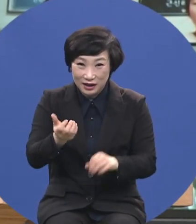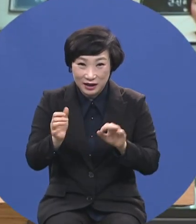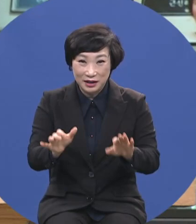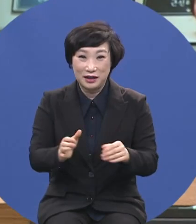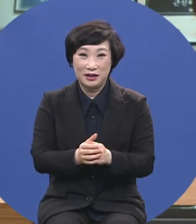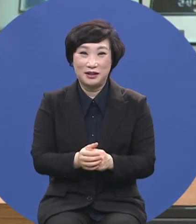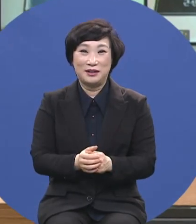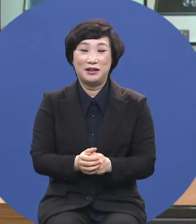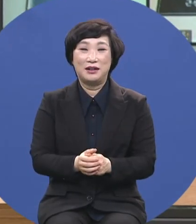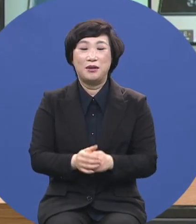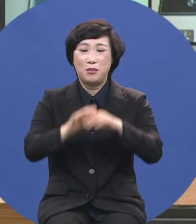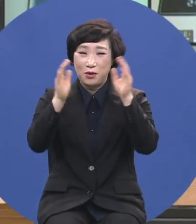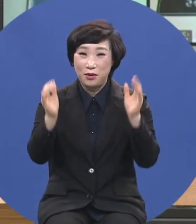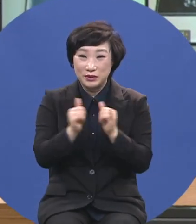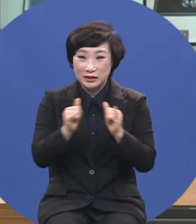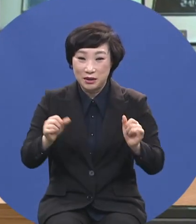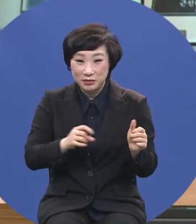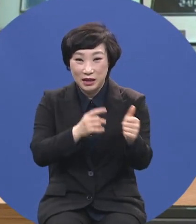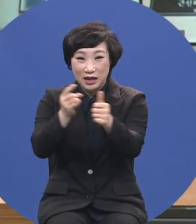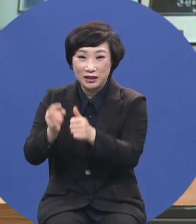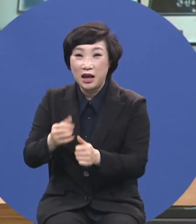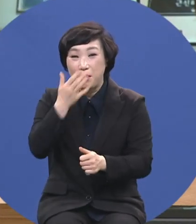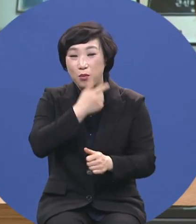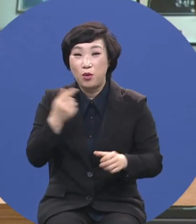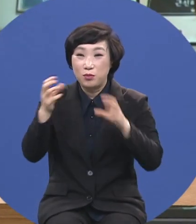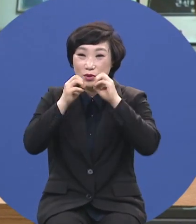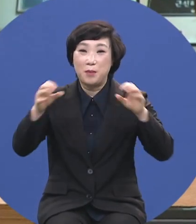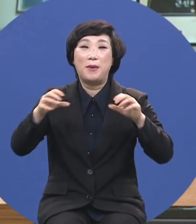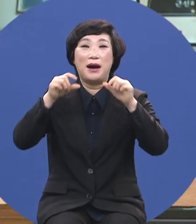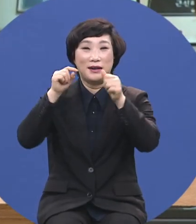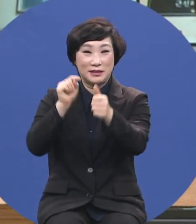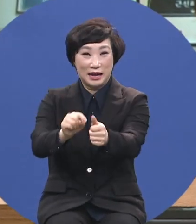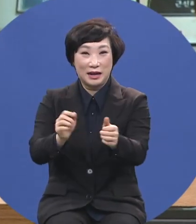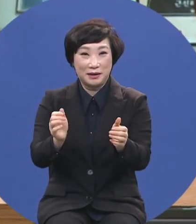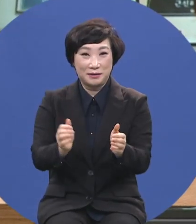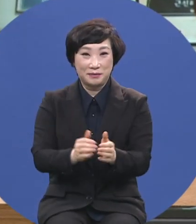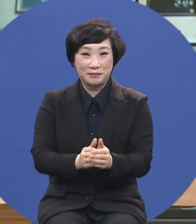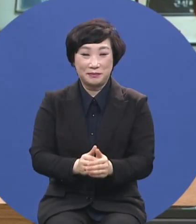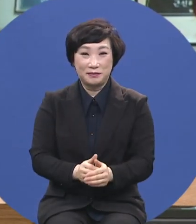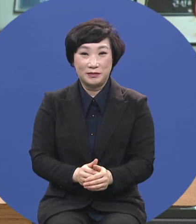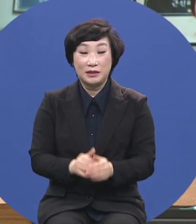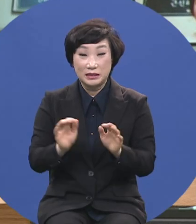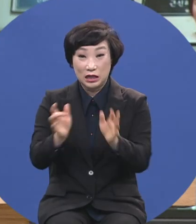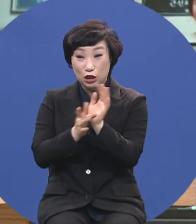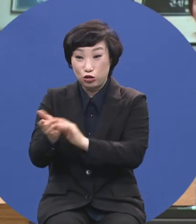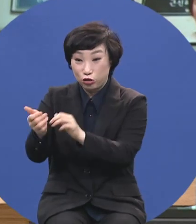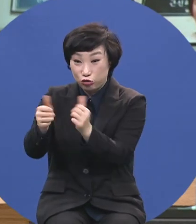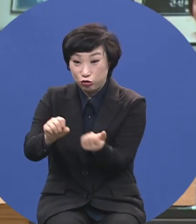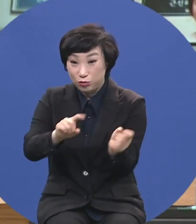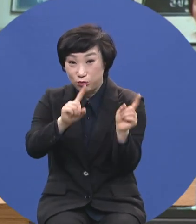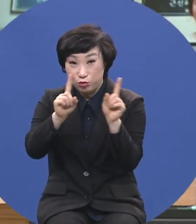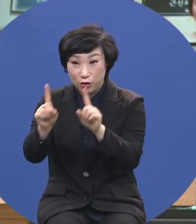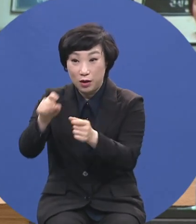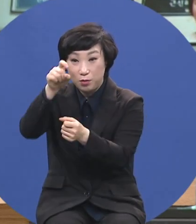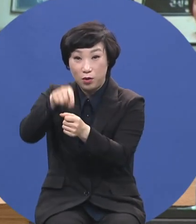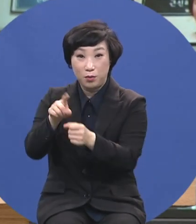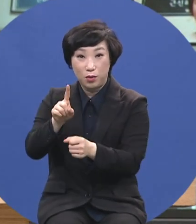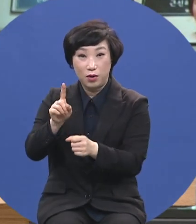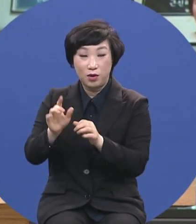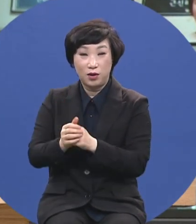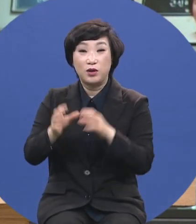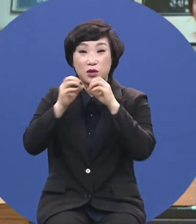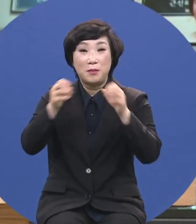다니며 만민에게 복음을 전파하라. 그가 죽으시고 부활하신 목적이